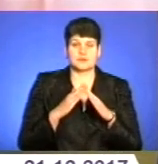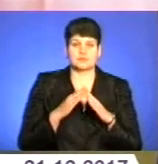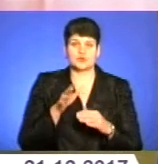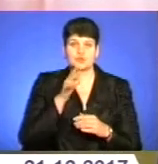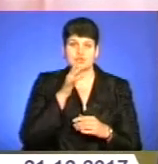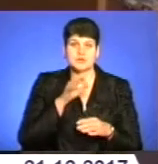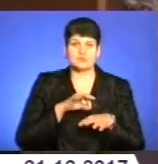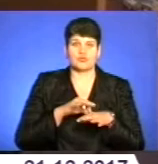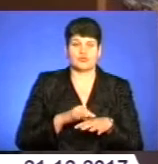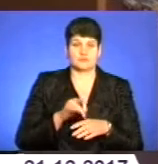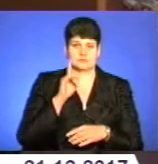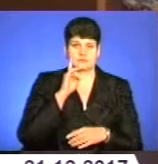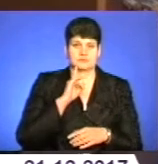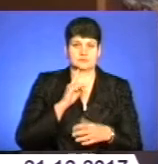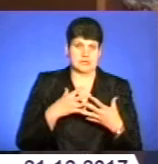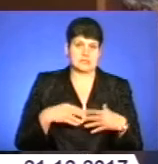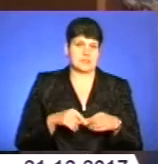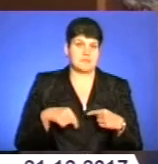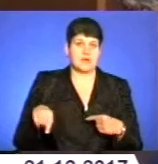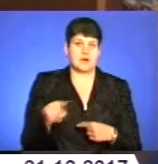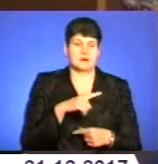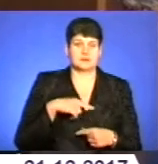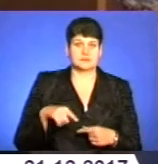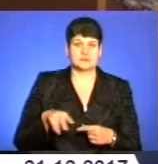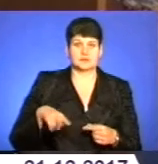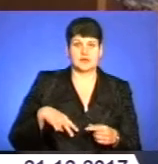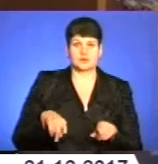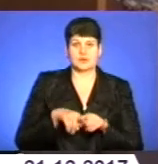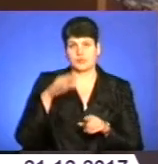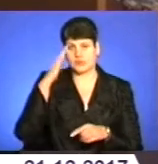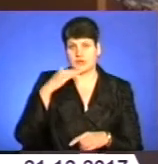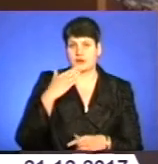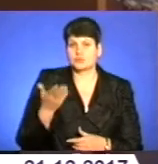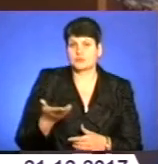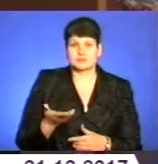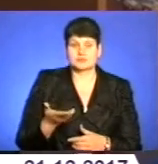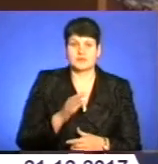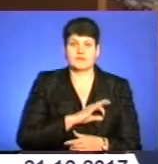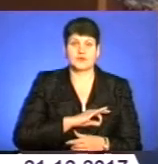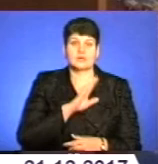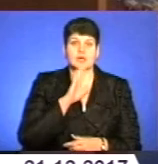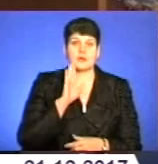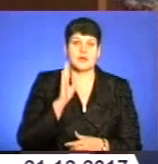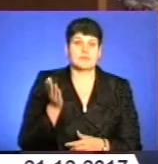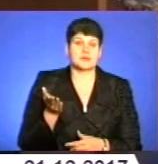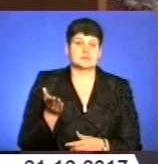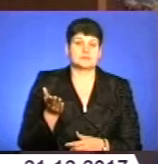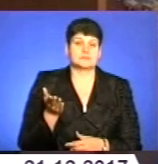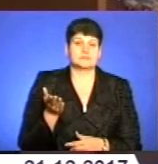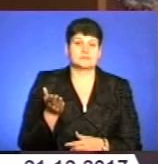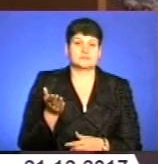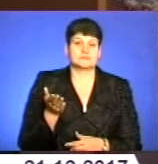тут так добре дуже. Вже як сім'я, директор як тато, вихователька мама,